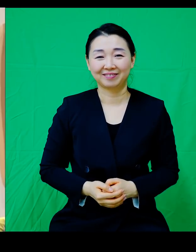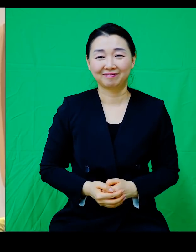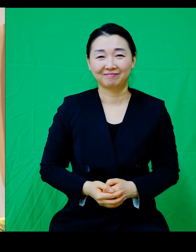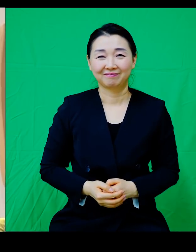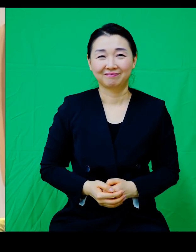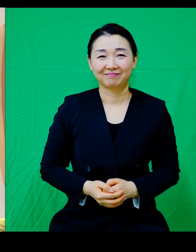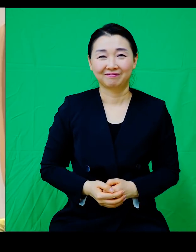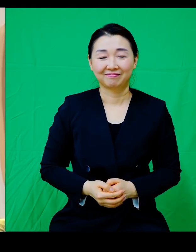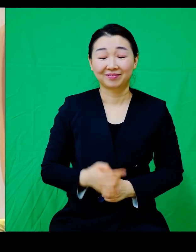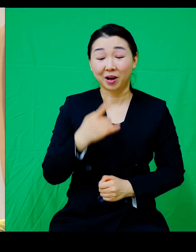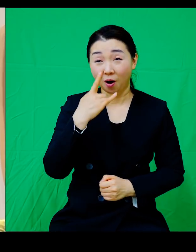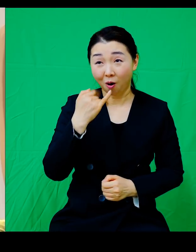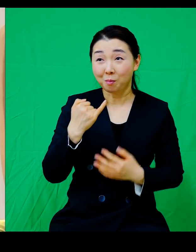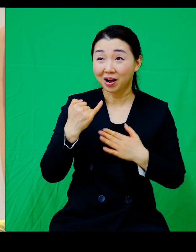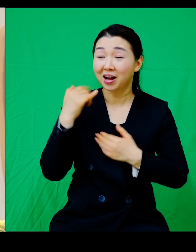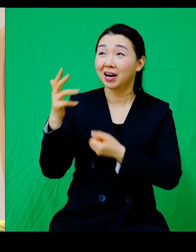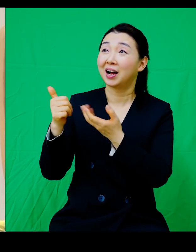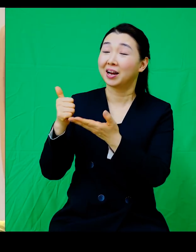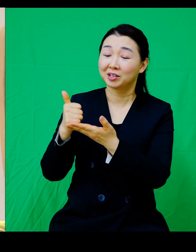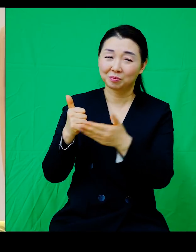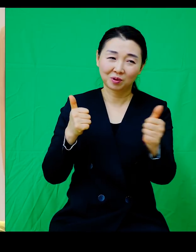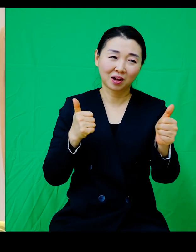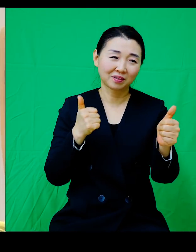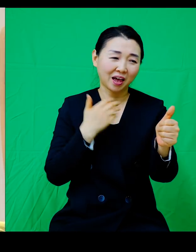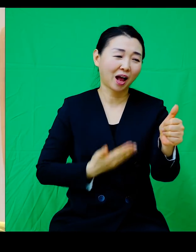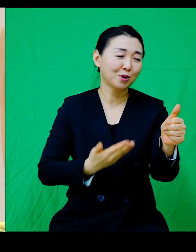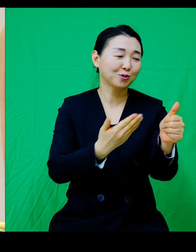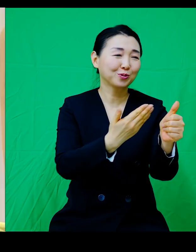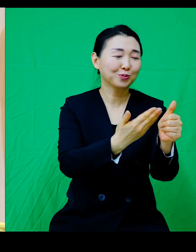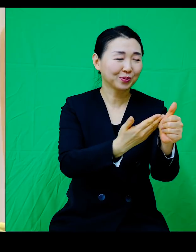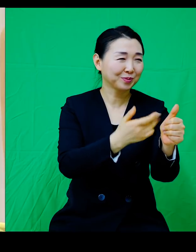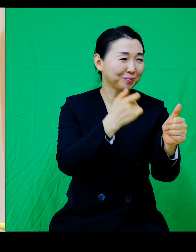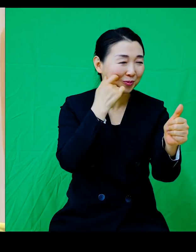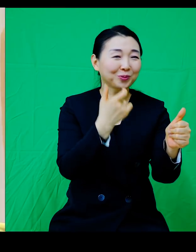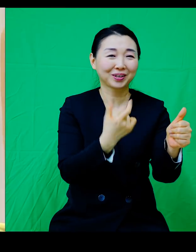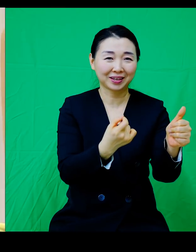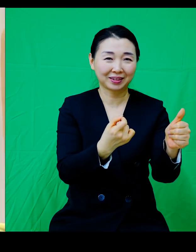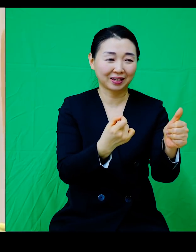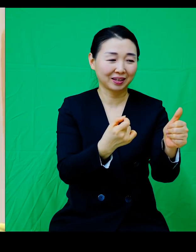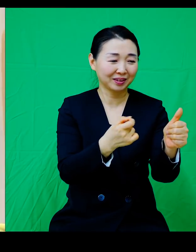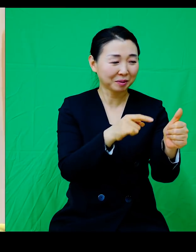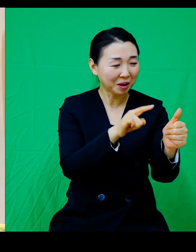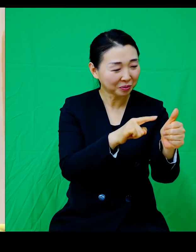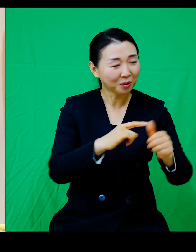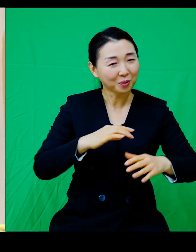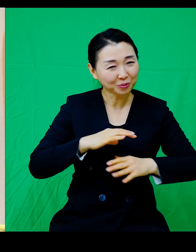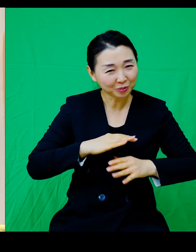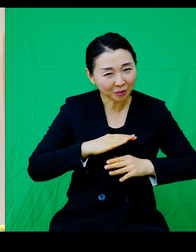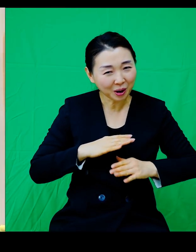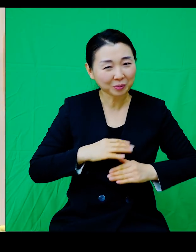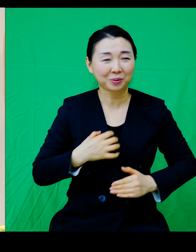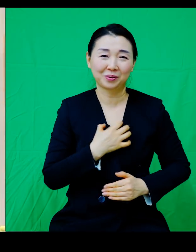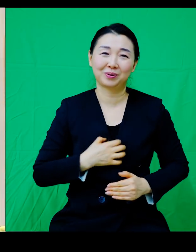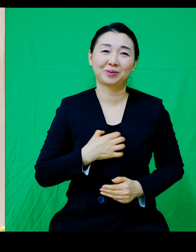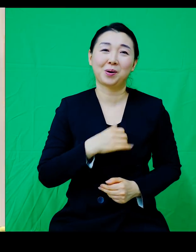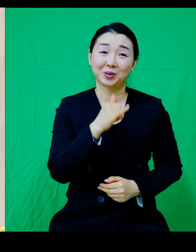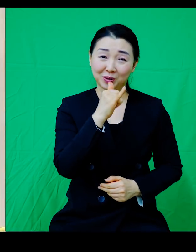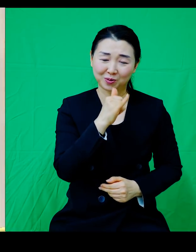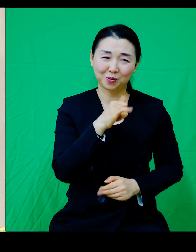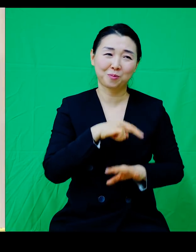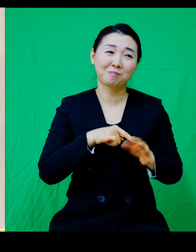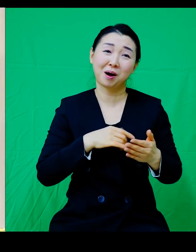엄마가 아는 하나님을 진유한테 너무 알려주지 않은 것 같아. 그래서 진유가 많이 두려워하고